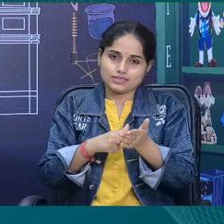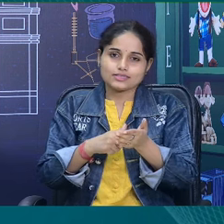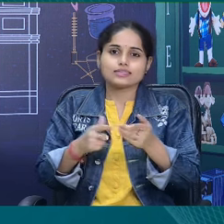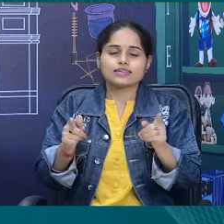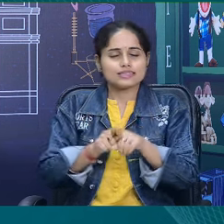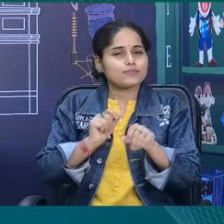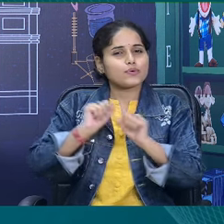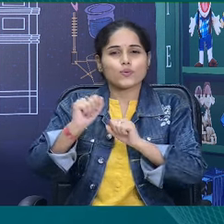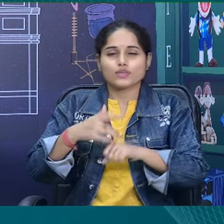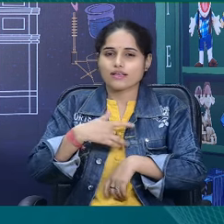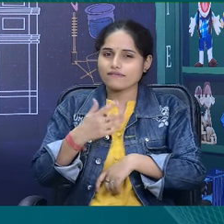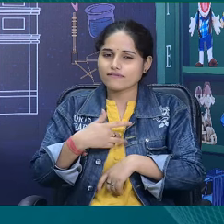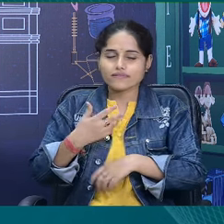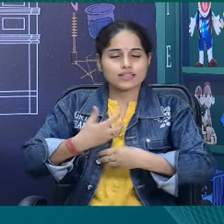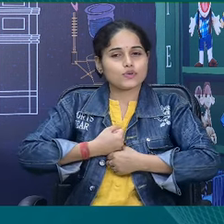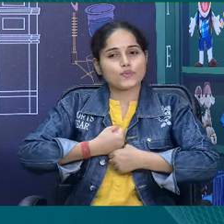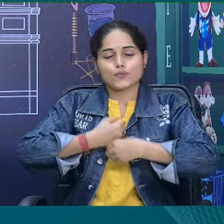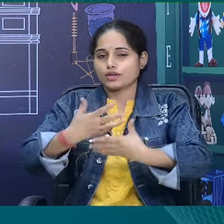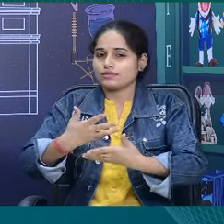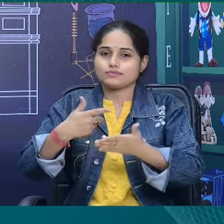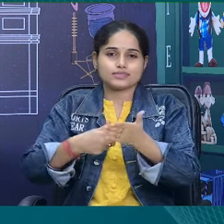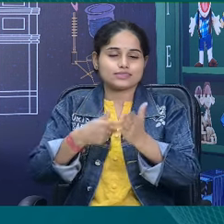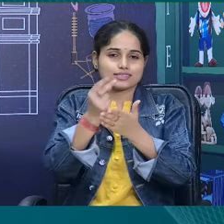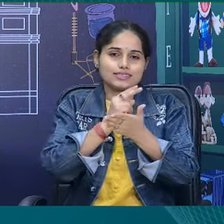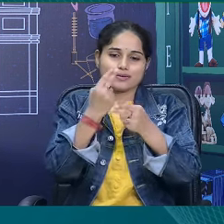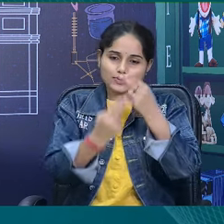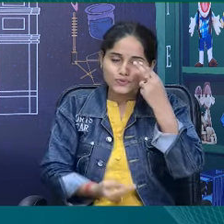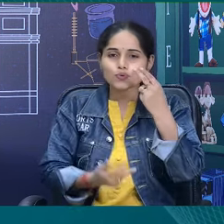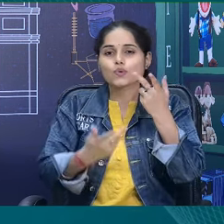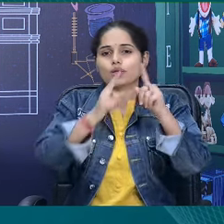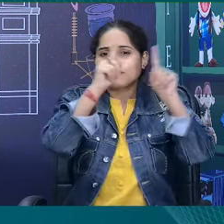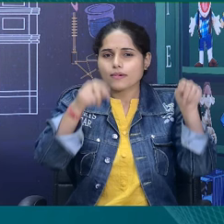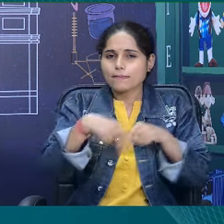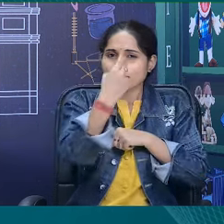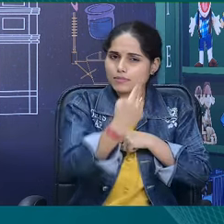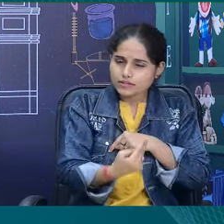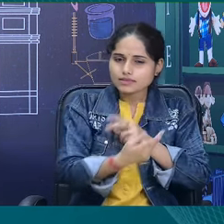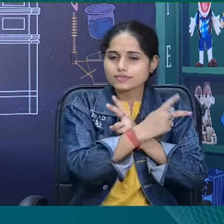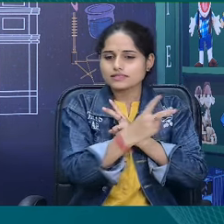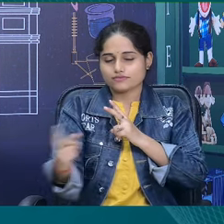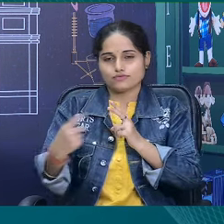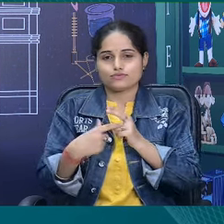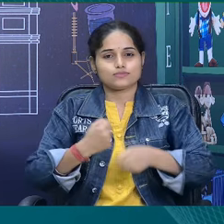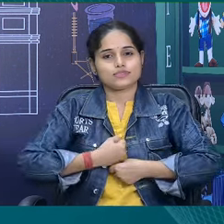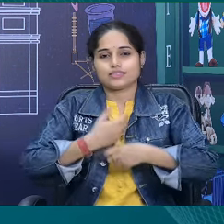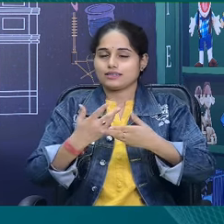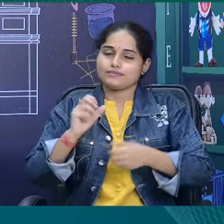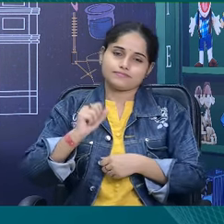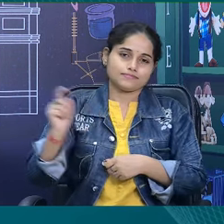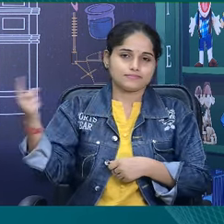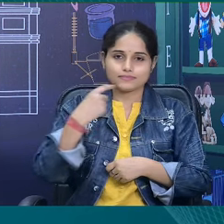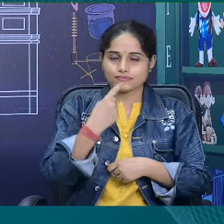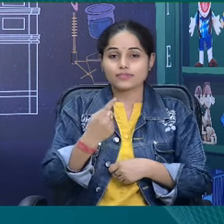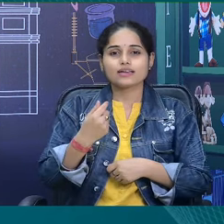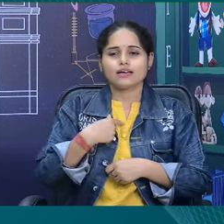है जो विचार हैं उसकी कला में वह विचार निश्चित तौर पर लकते हैं और मैम ने बिल्कुल ठीक कहा कि हम सभी में